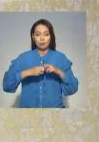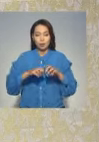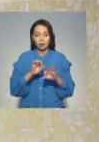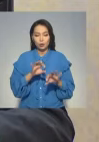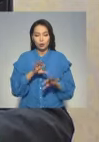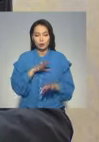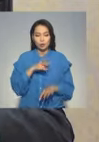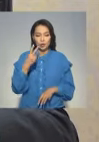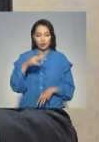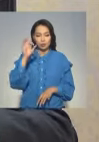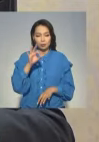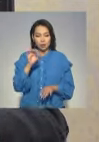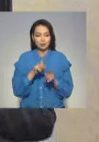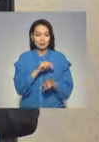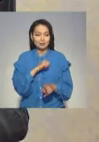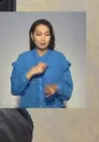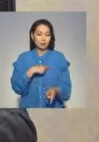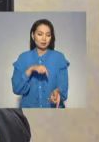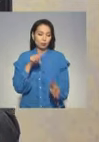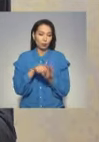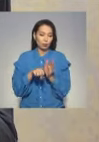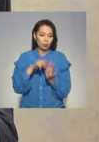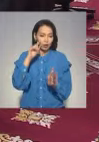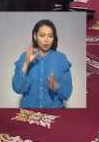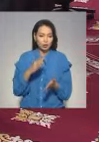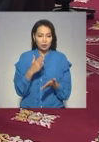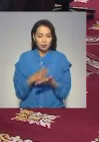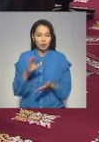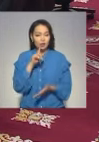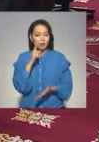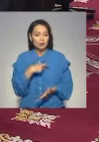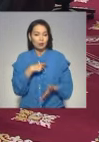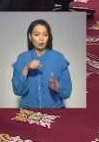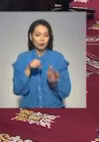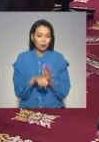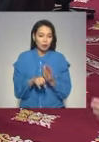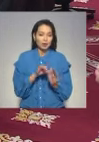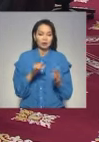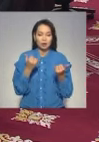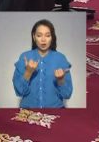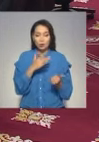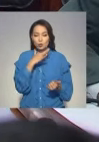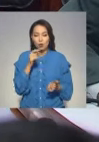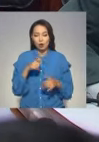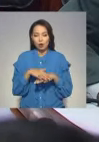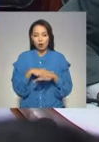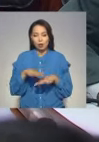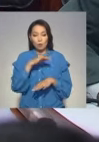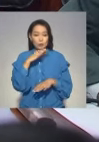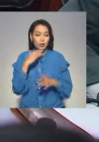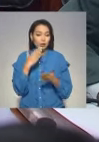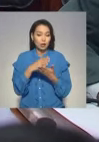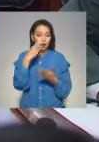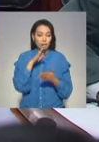өлім-жітімнің 20%-ы суицидпен байланысты. Ел қорғаймын деп кеткен жастың өз-өзіне қол салуы әрине қазір көп адамды толғандырады. Ата-ана әскер